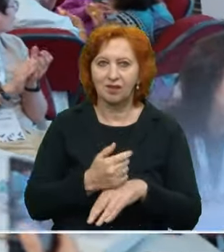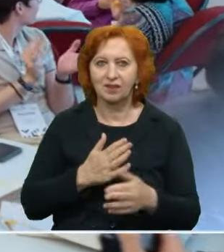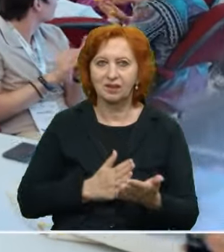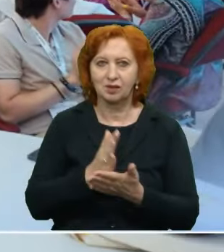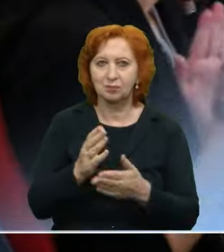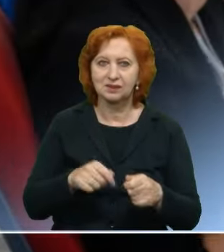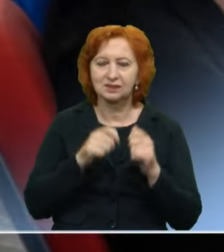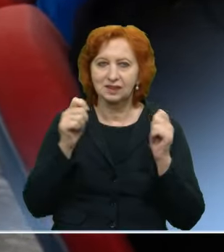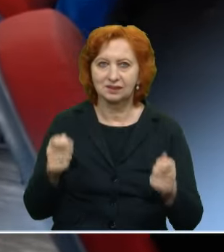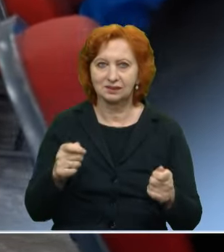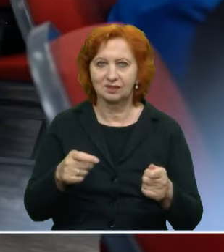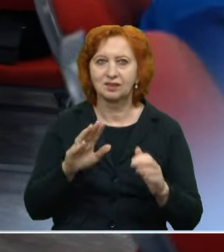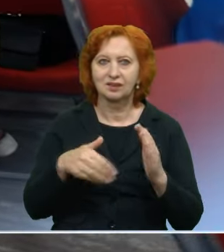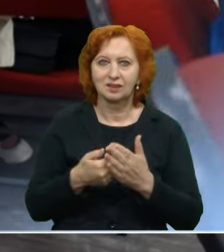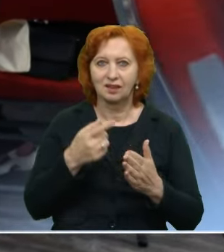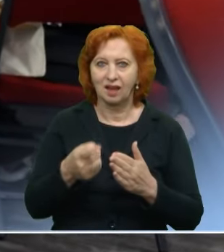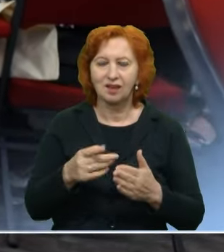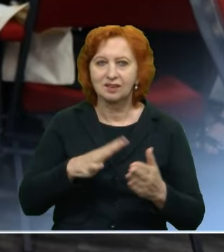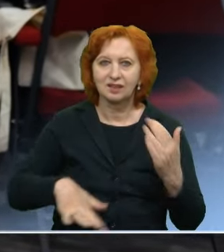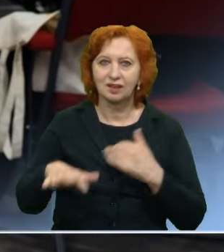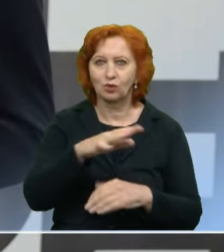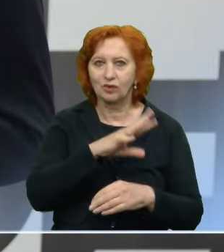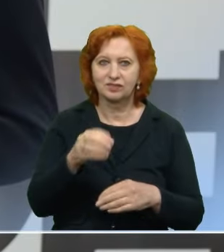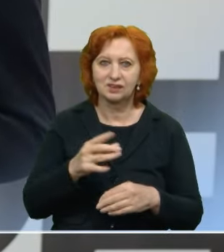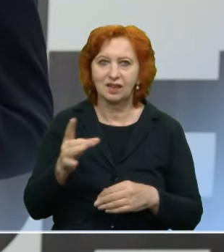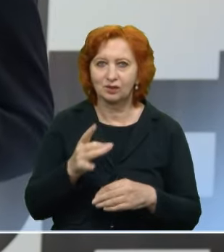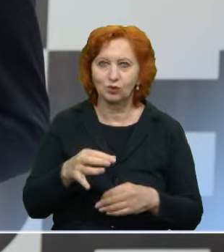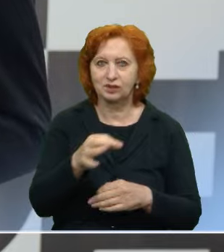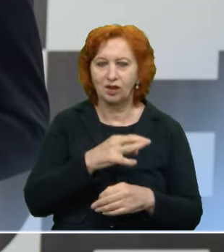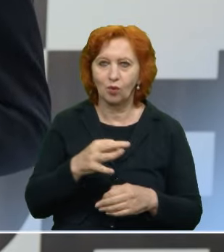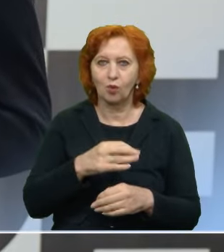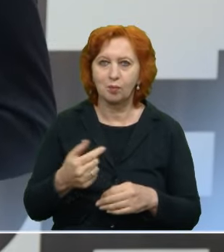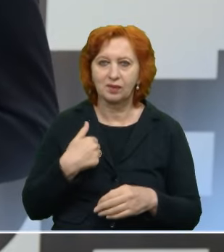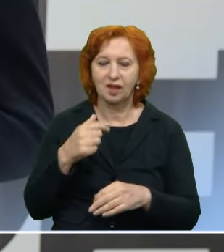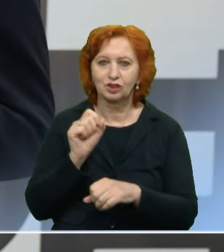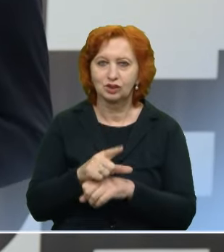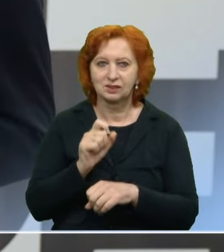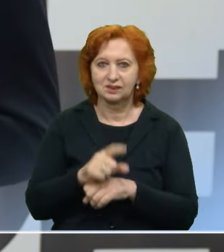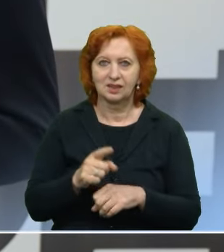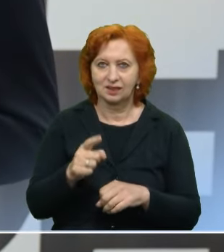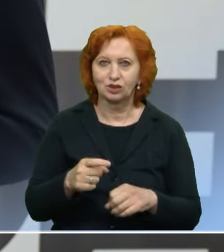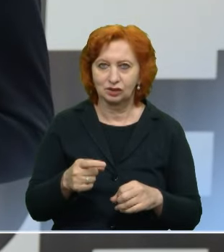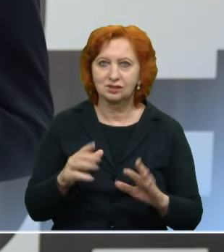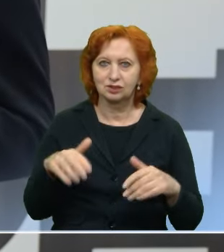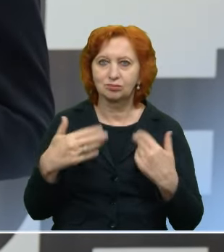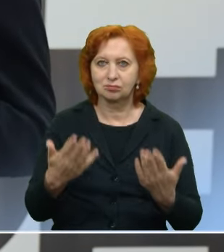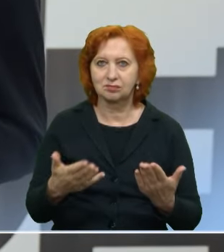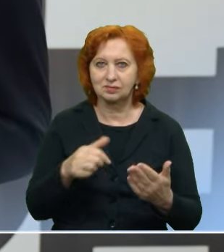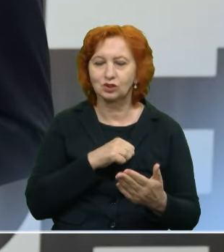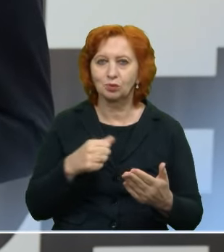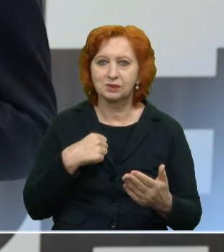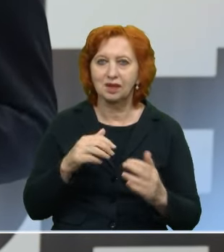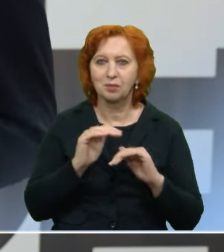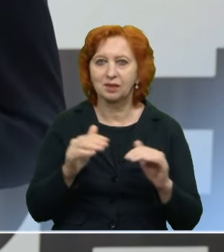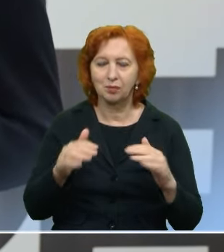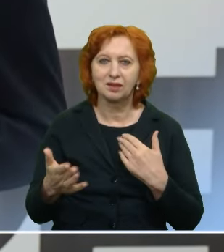создание инфраструктуры для активистов на территории всей Ростовской области. И наша задача здесь ребят прокачать, но самое важное, чтобы ребята пообщались